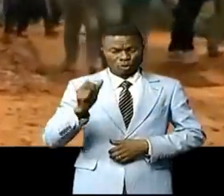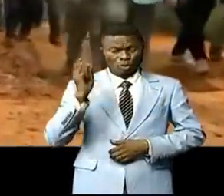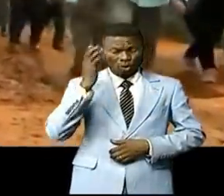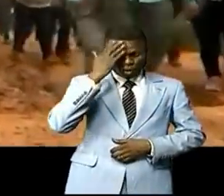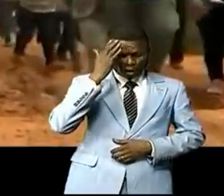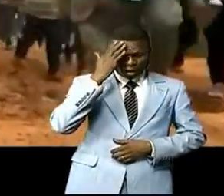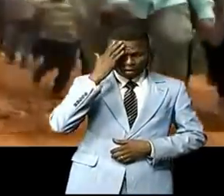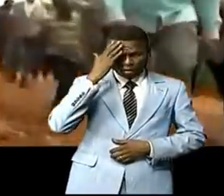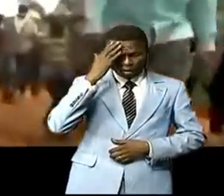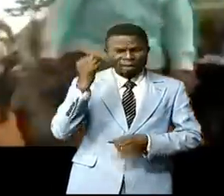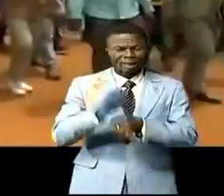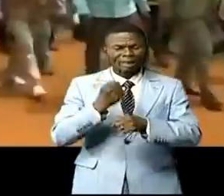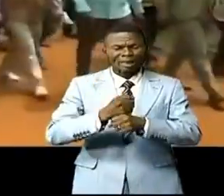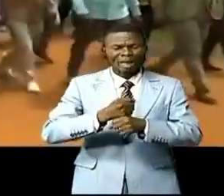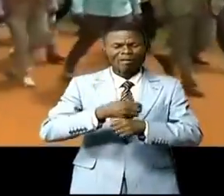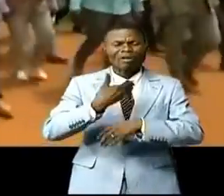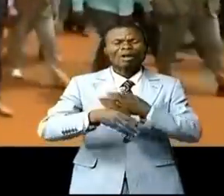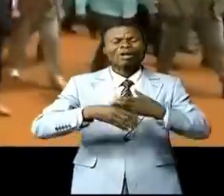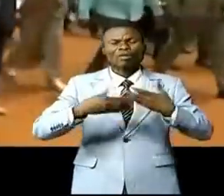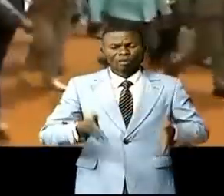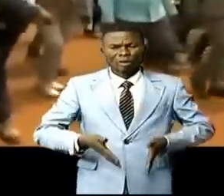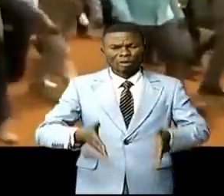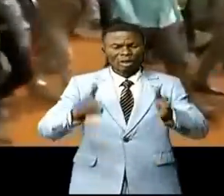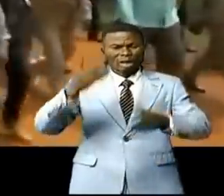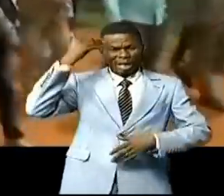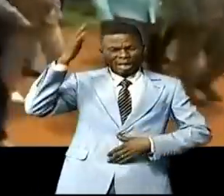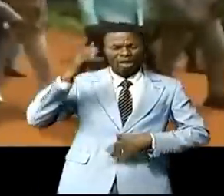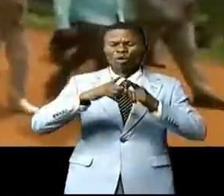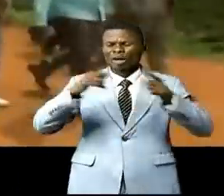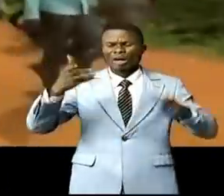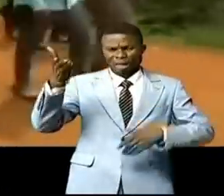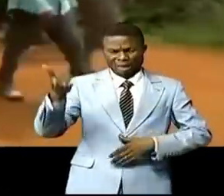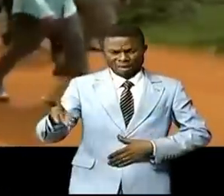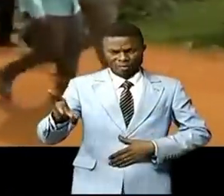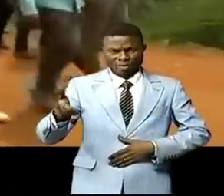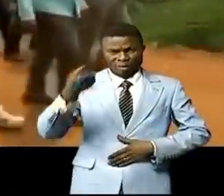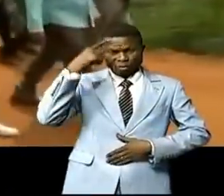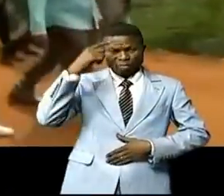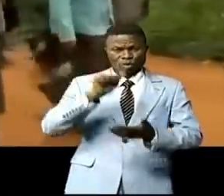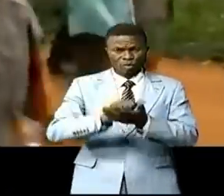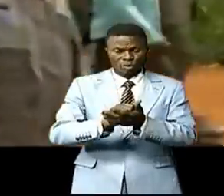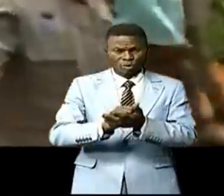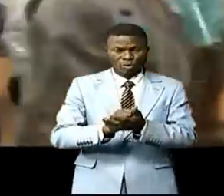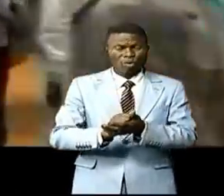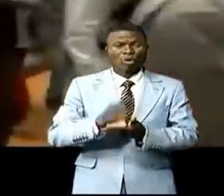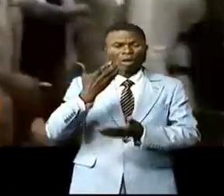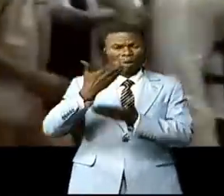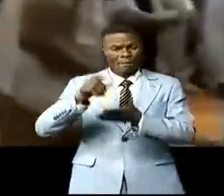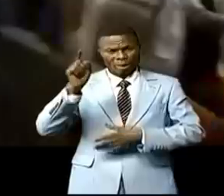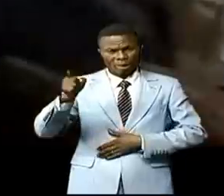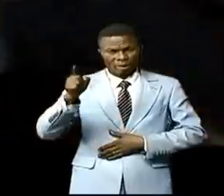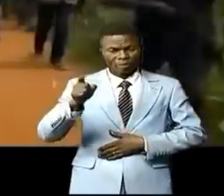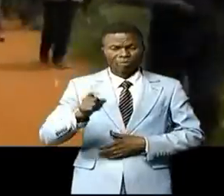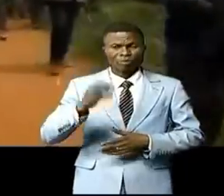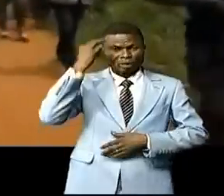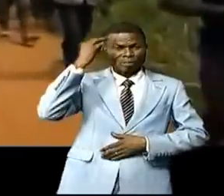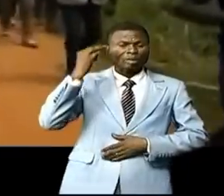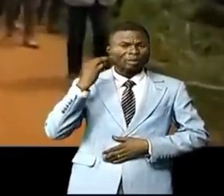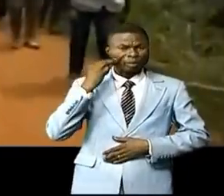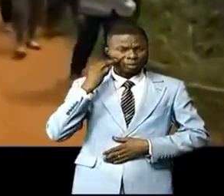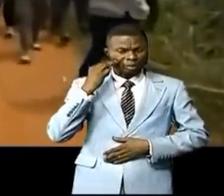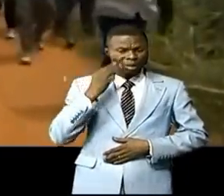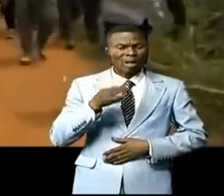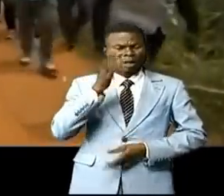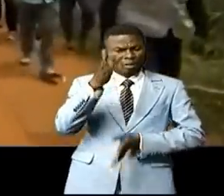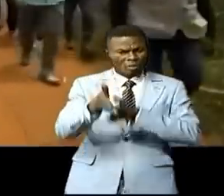idée des infrastructures routières de l'espace Grand Équateur. Pour cette énième étape, Alexis Guizaro a